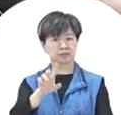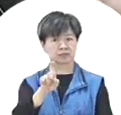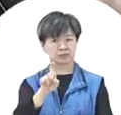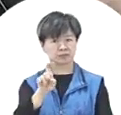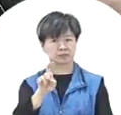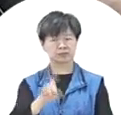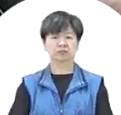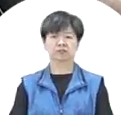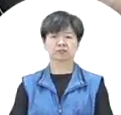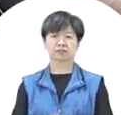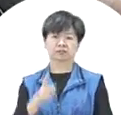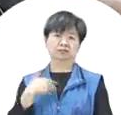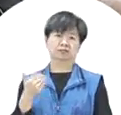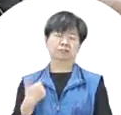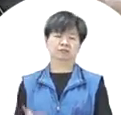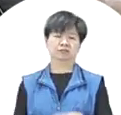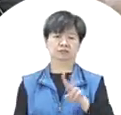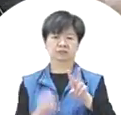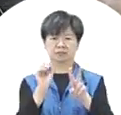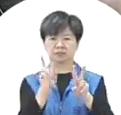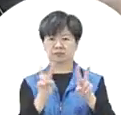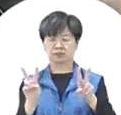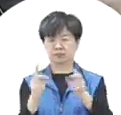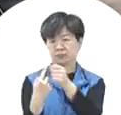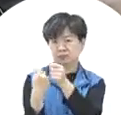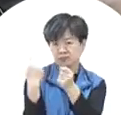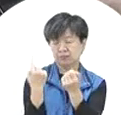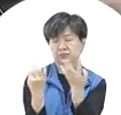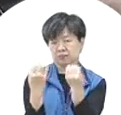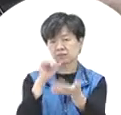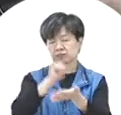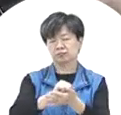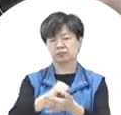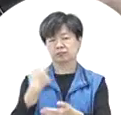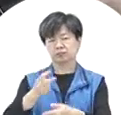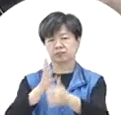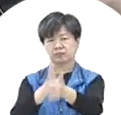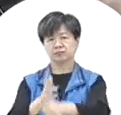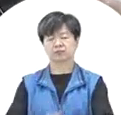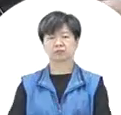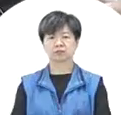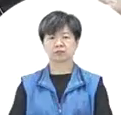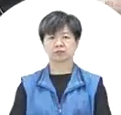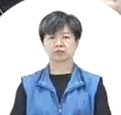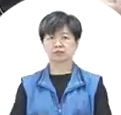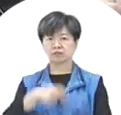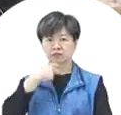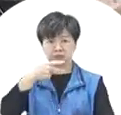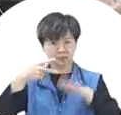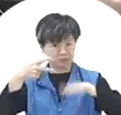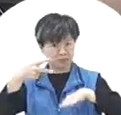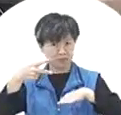72,410人，你都不知道，这是2022年的数字哈。我再问你下一题， 全新北两岁，